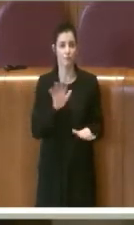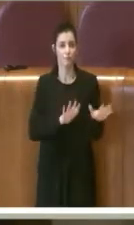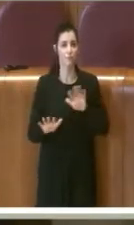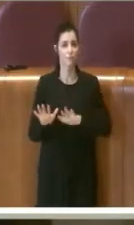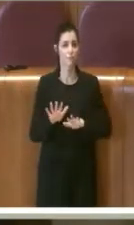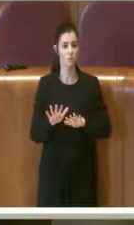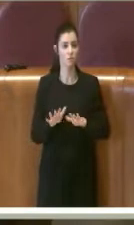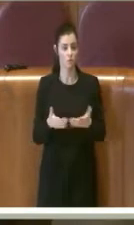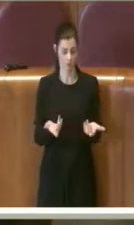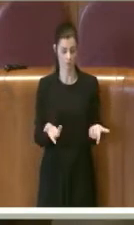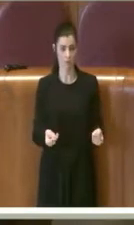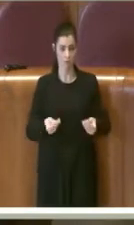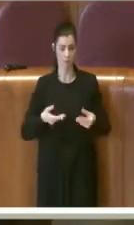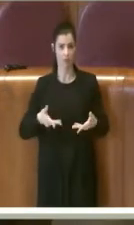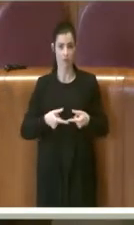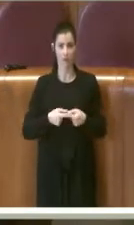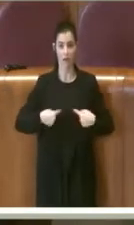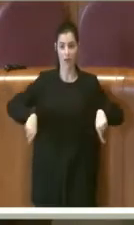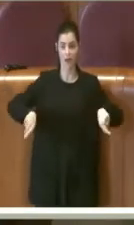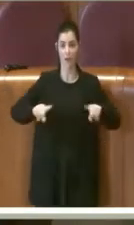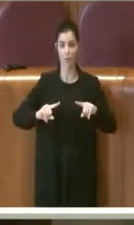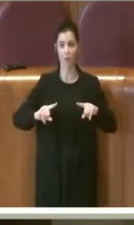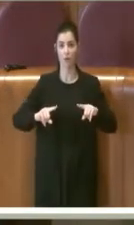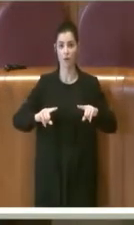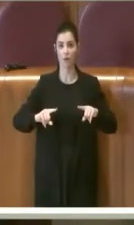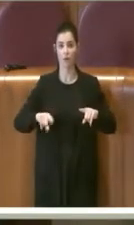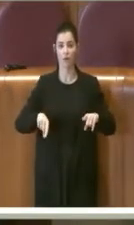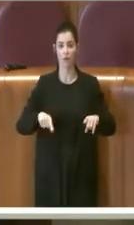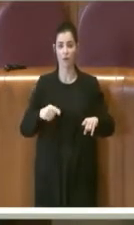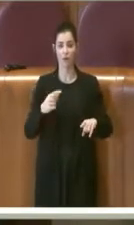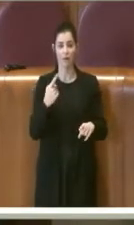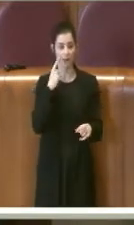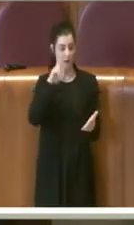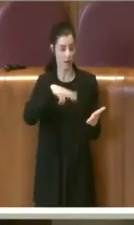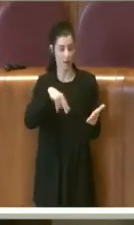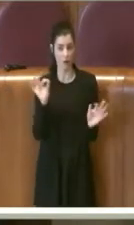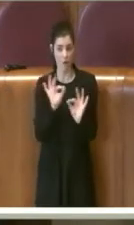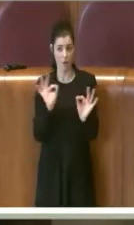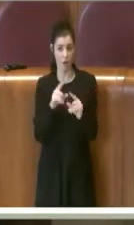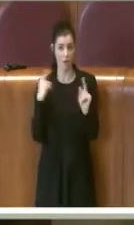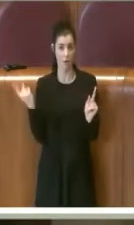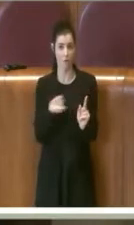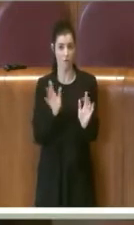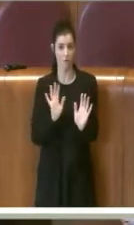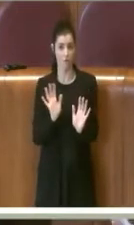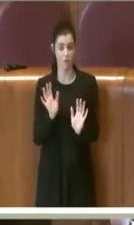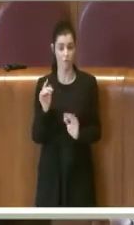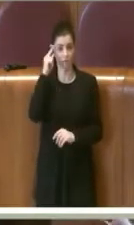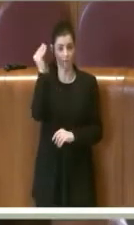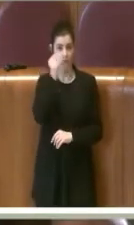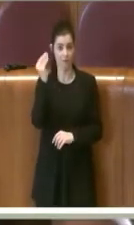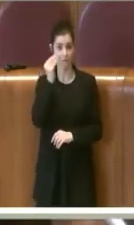un'informazione che arriva all'Aula forse di insomma, scarsa visione di quella che poi è